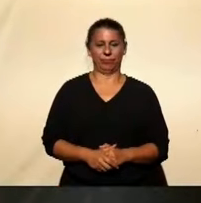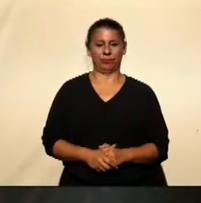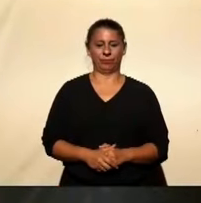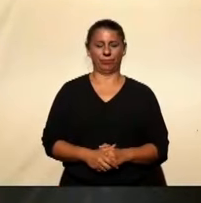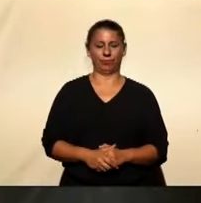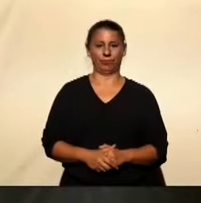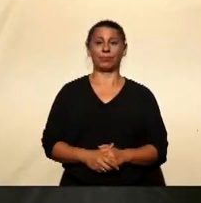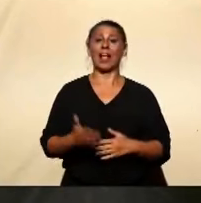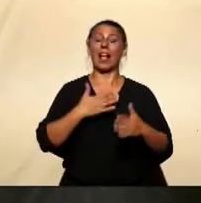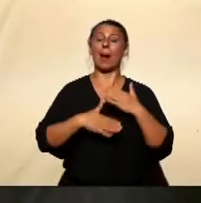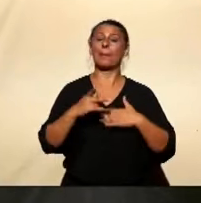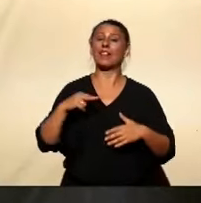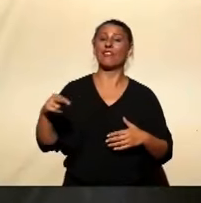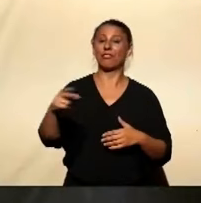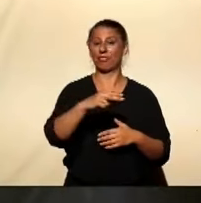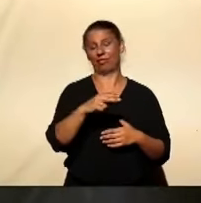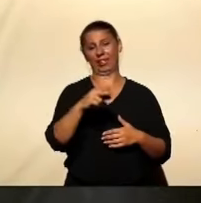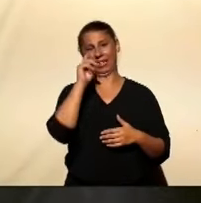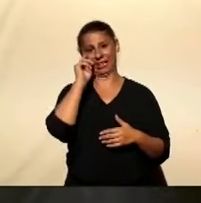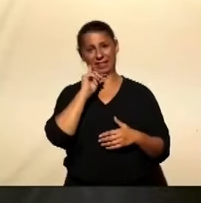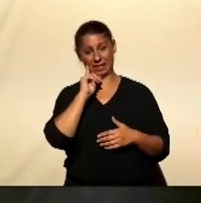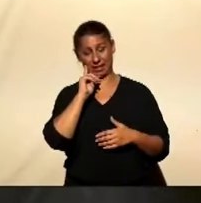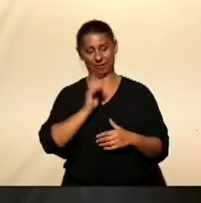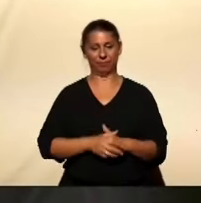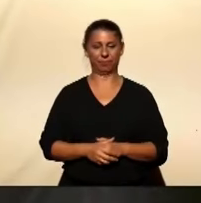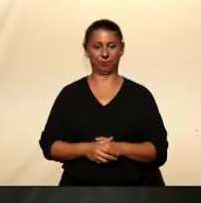Αγαπητές φίλες και φίλοι, συντρόφισσες και σύντροφοι,